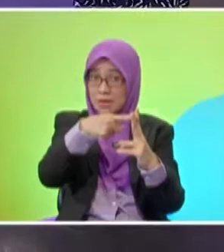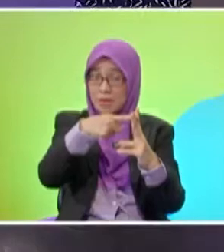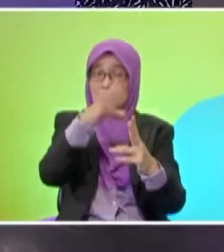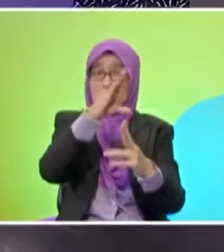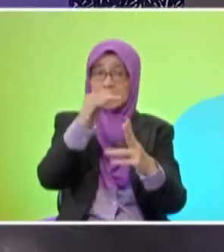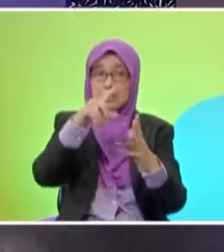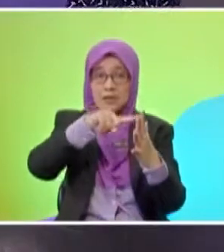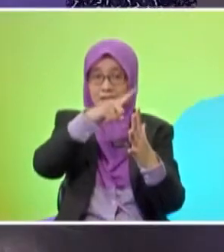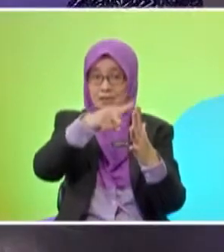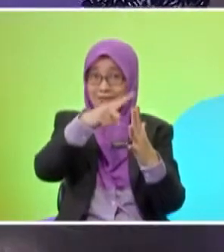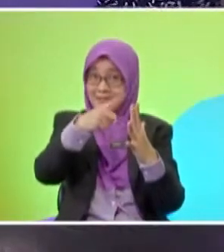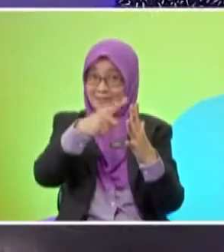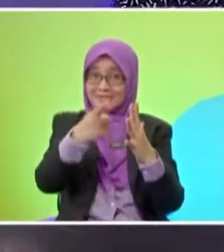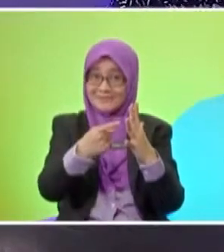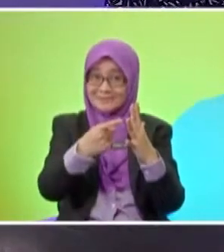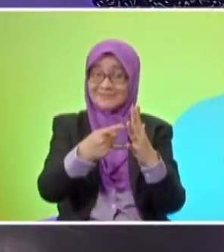bintang